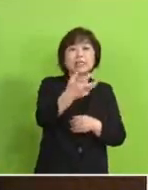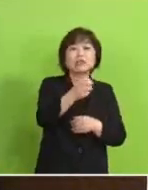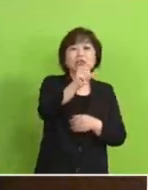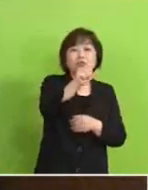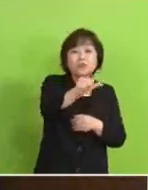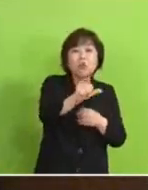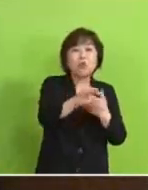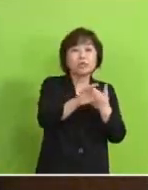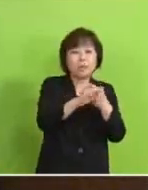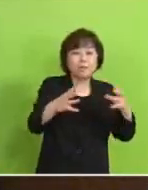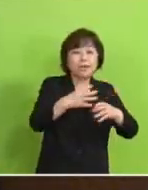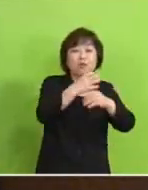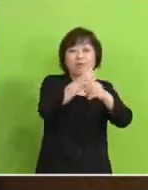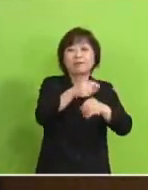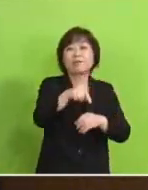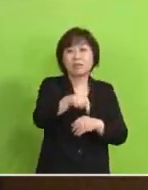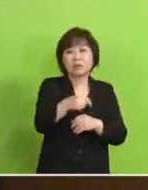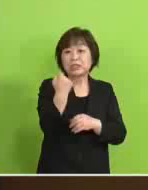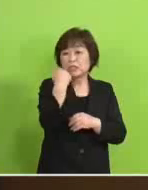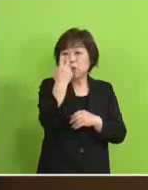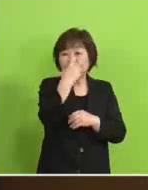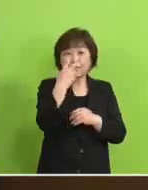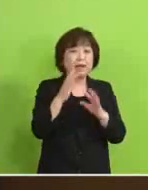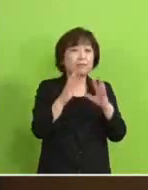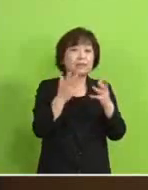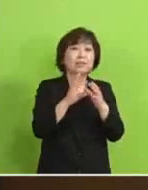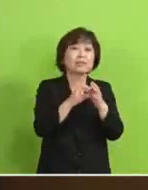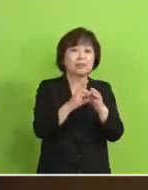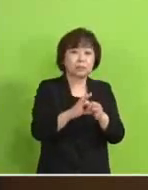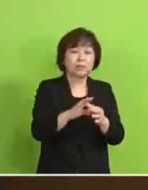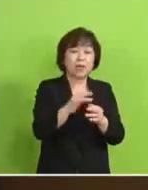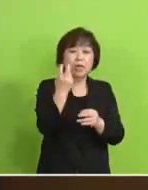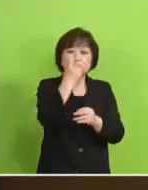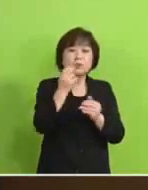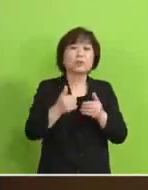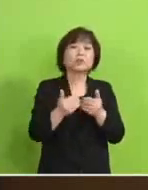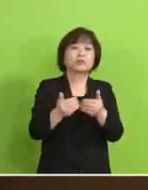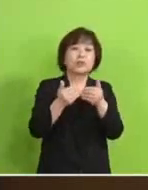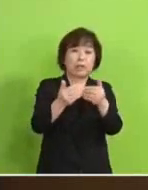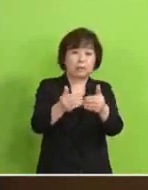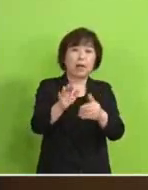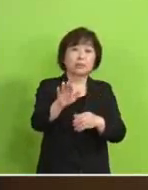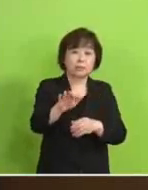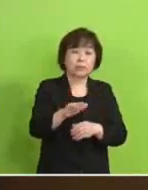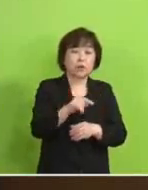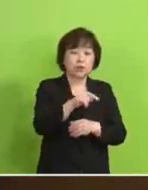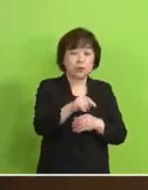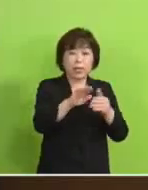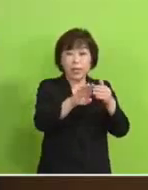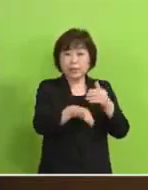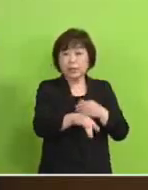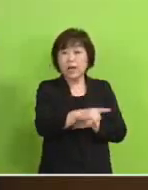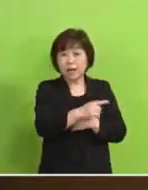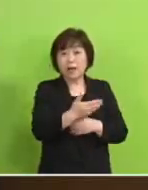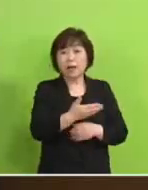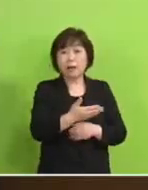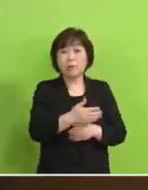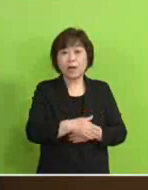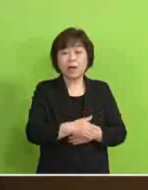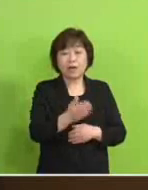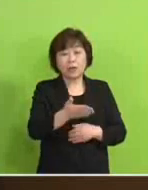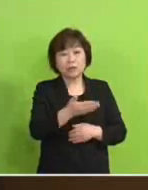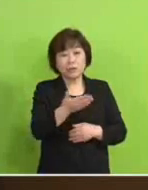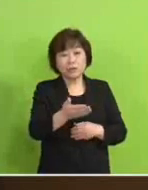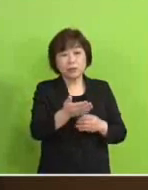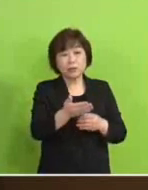例は一括りにしてます。昨日は検査がありませんでした。調査は進んでます。そしてここから下が、次